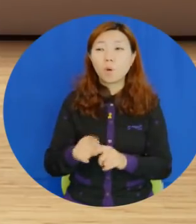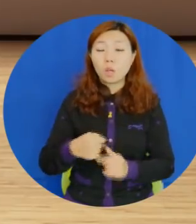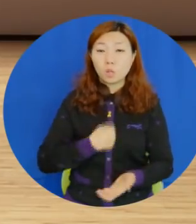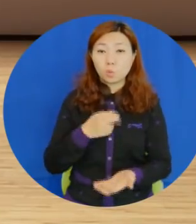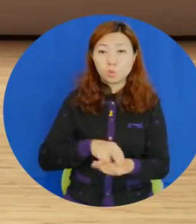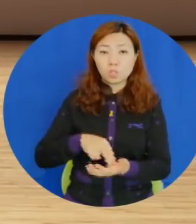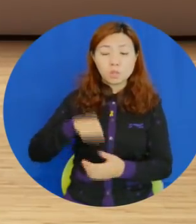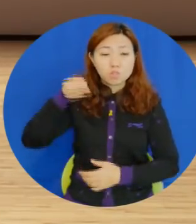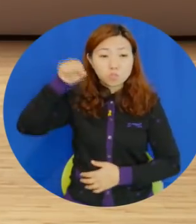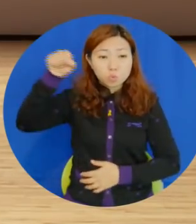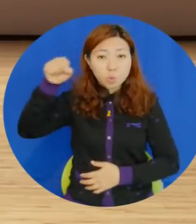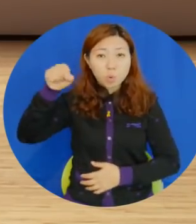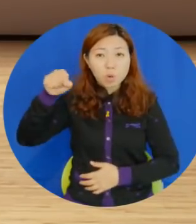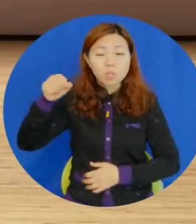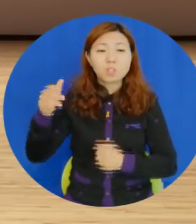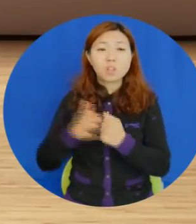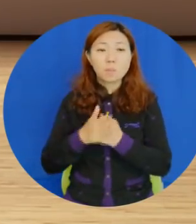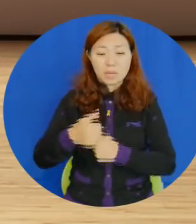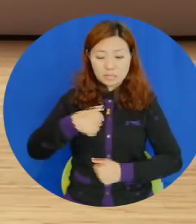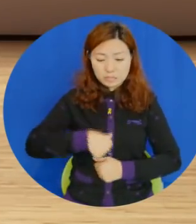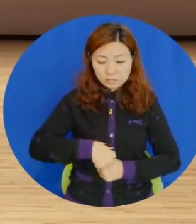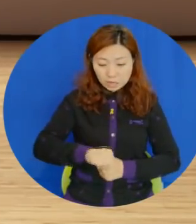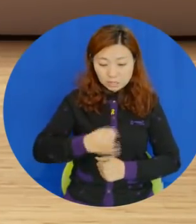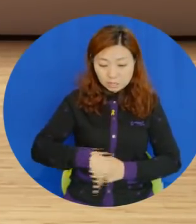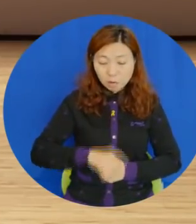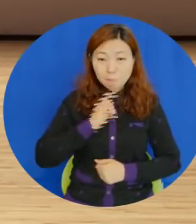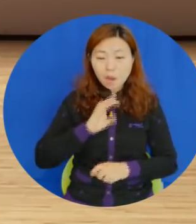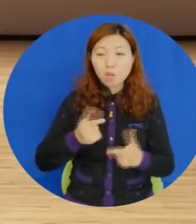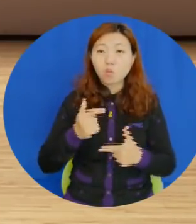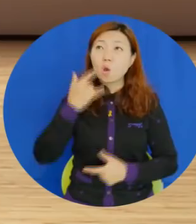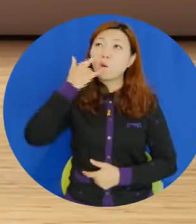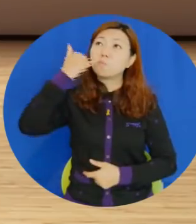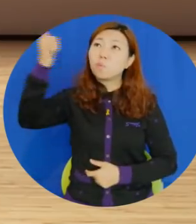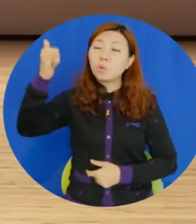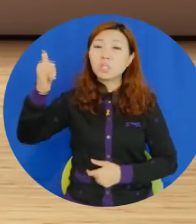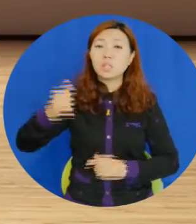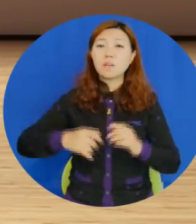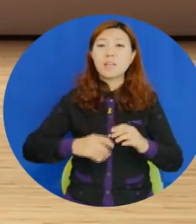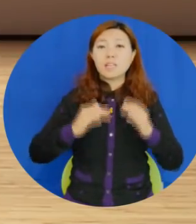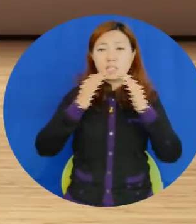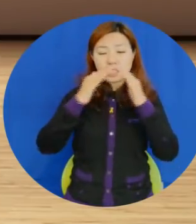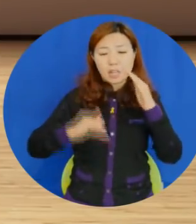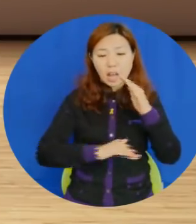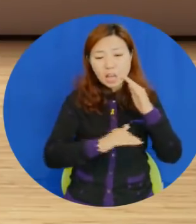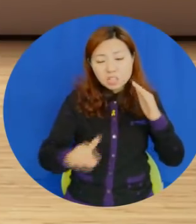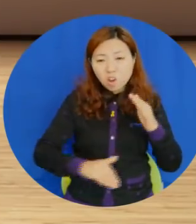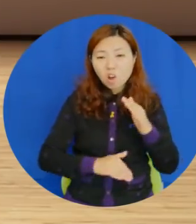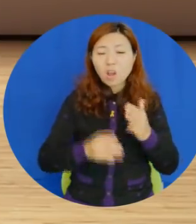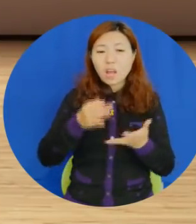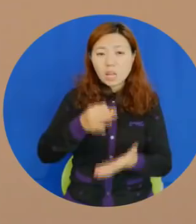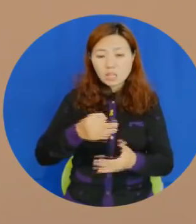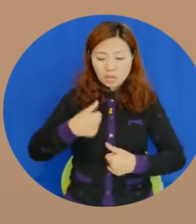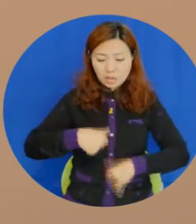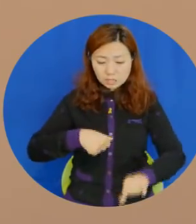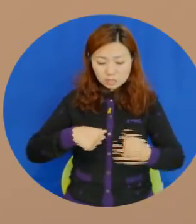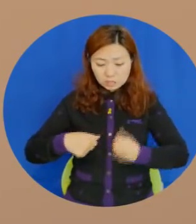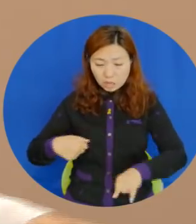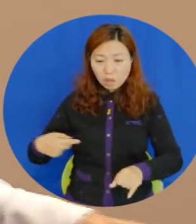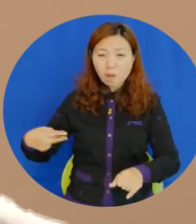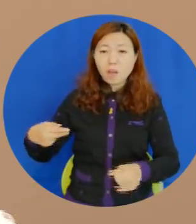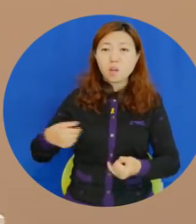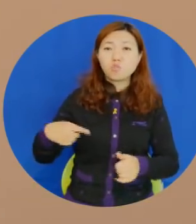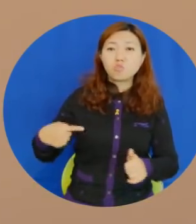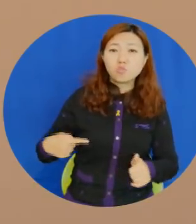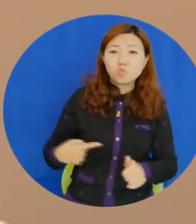사람이 독립운동해서 자식만 문제가 아니라 부모님 다 집안 유산 다 버리고 아이들은